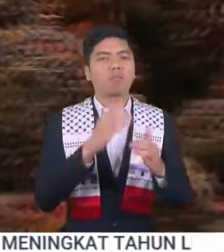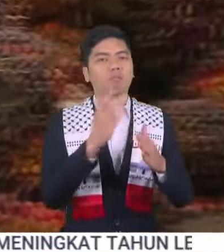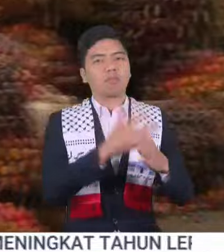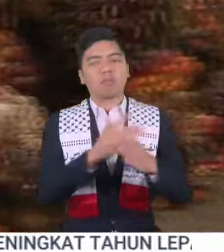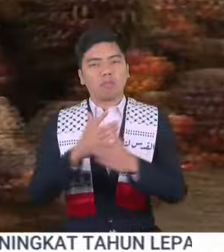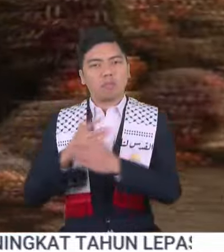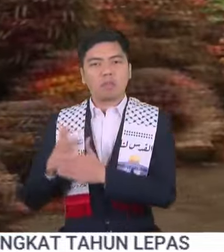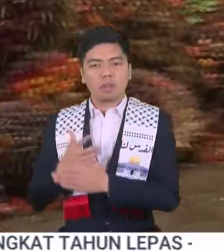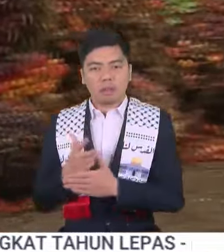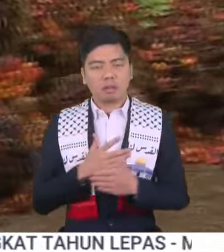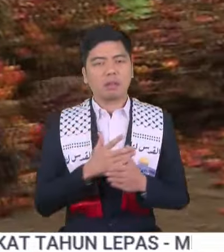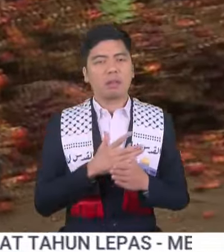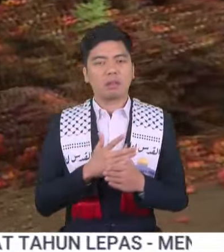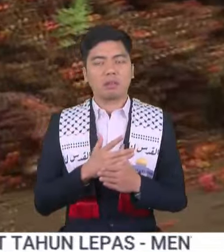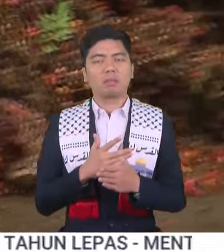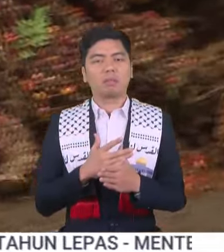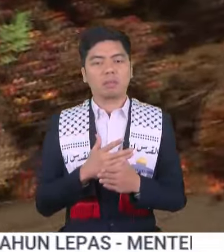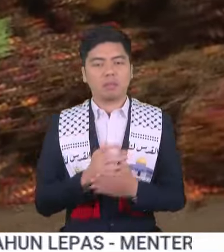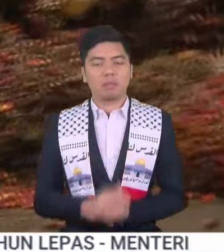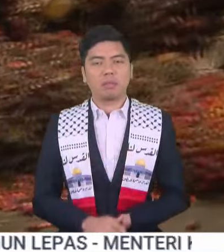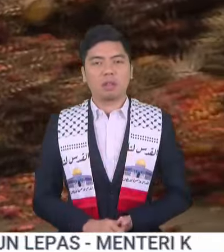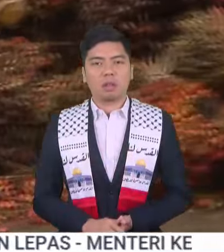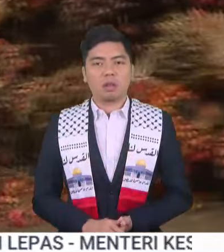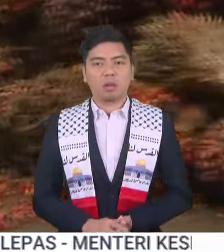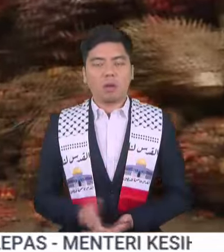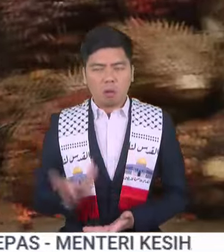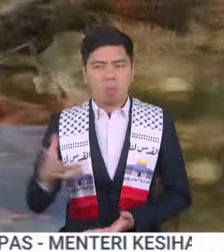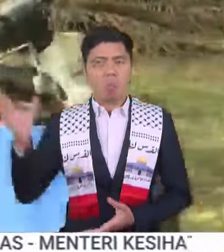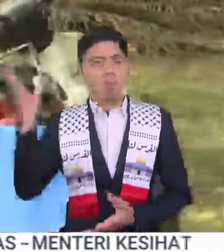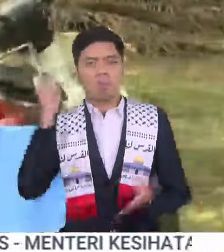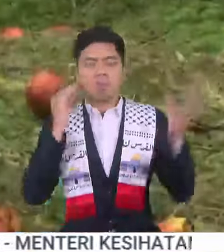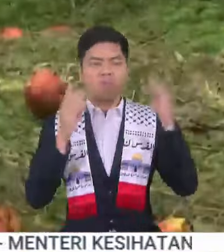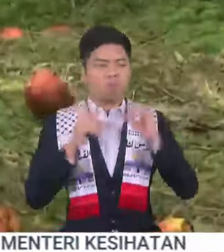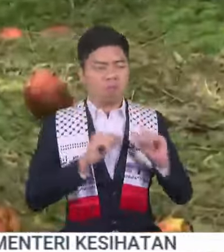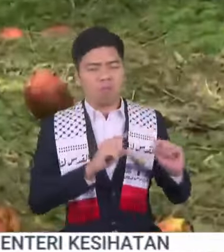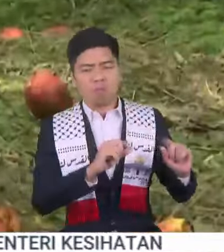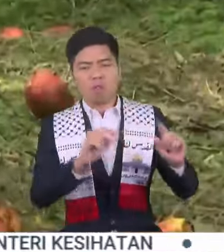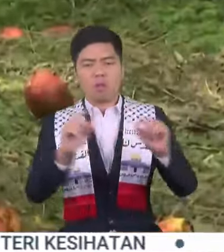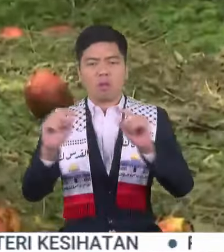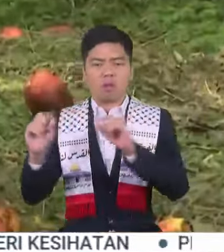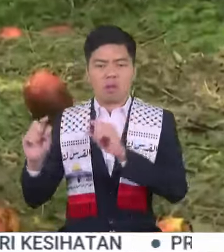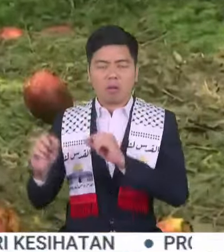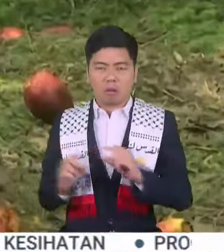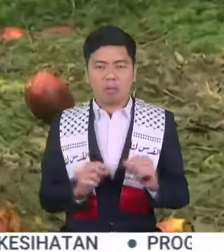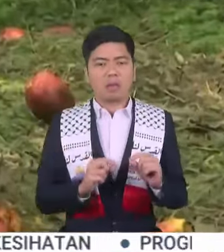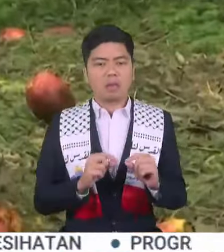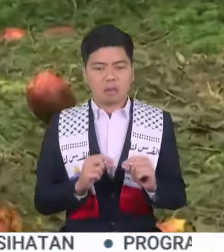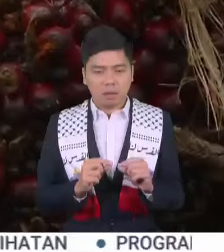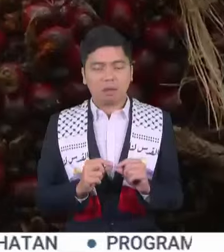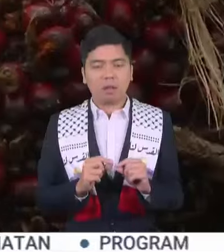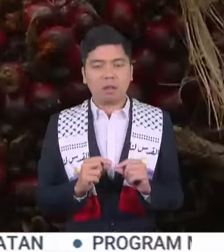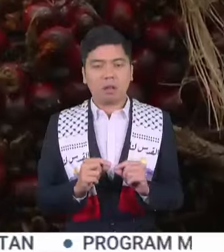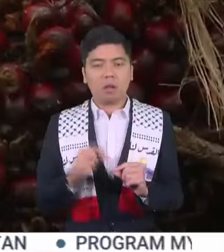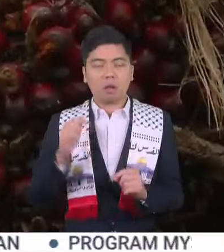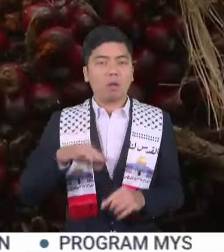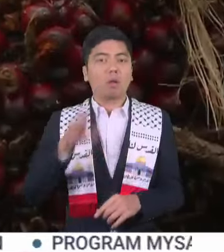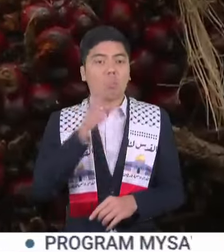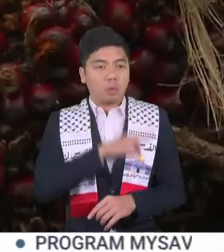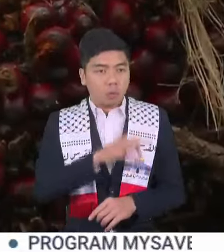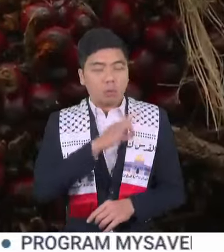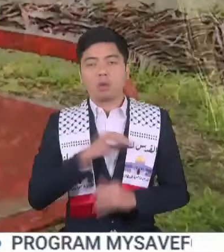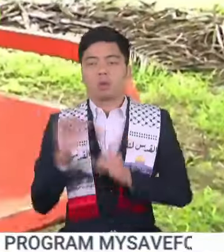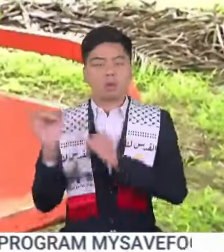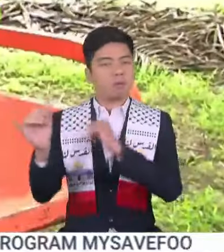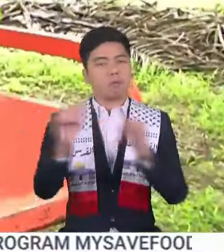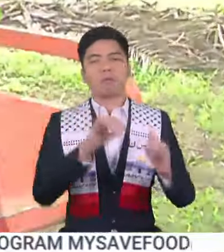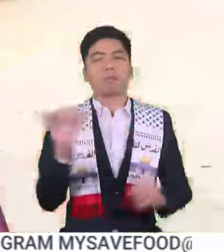kan. Dapat kat kita semua. Yang dikatakan oleh skor tu kat kita. Jadi beruntunglah kalau dapat